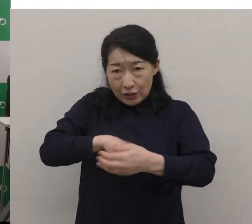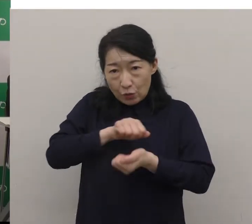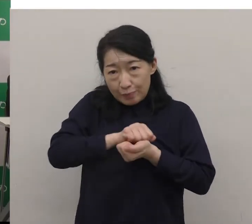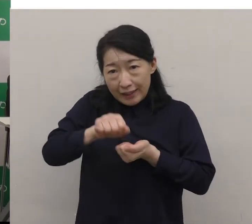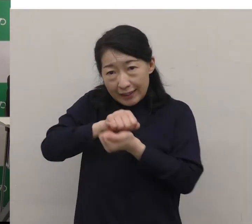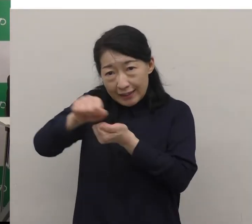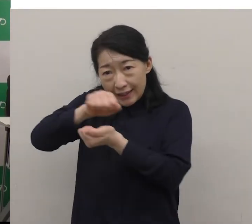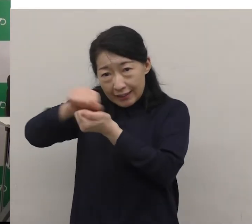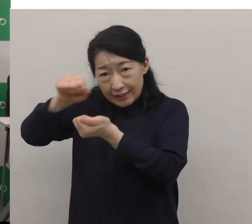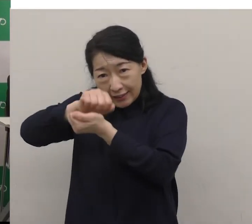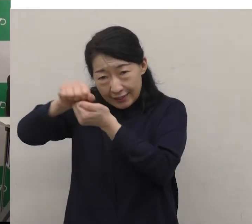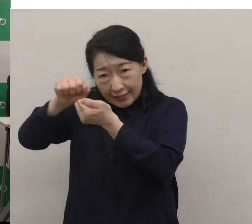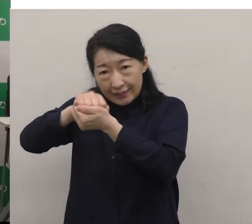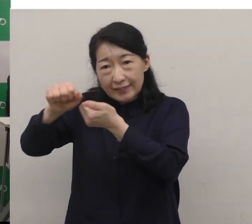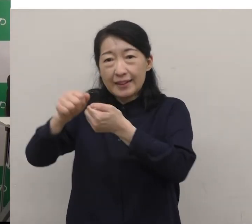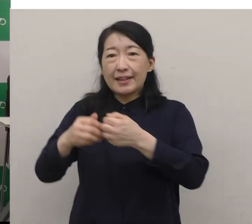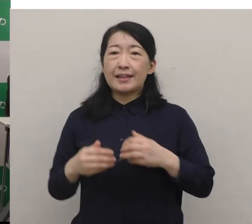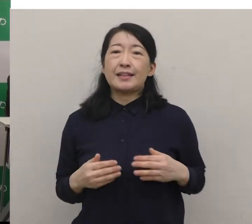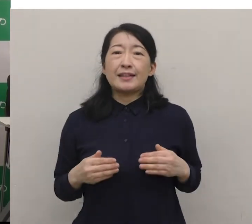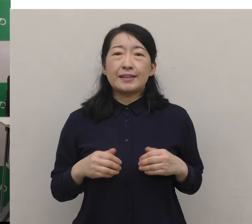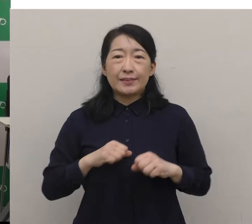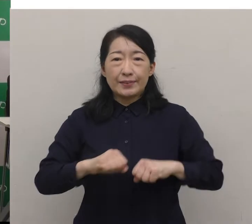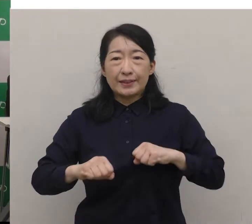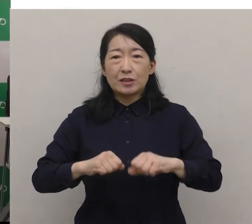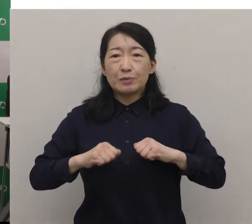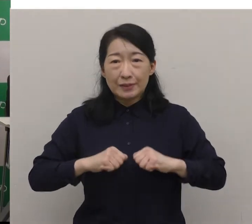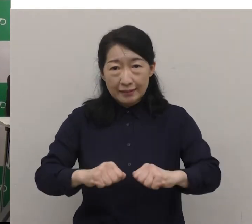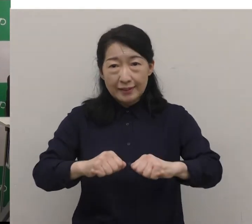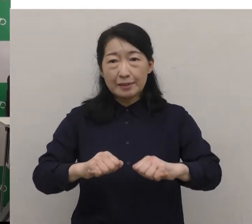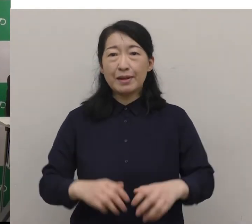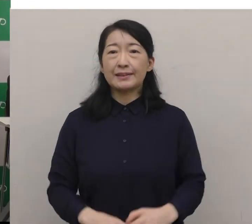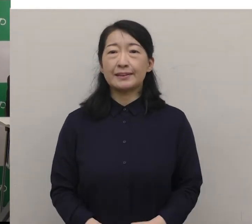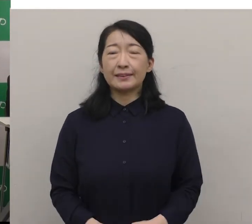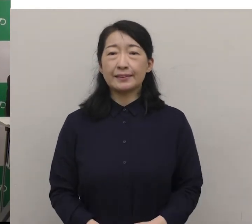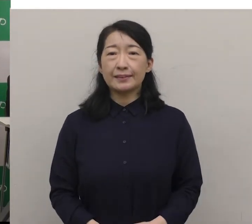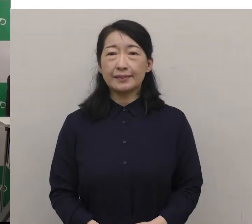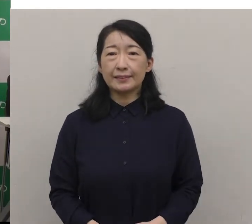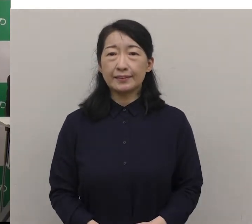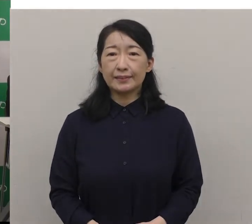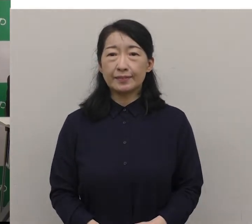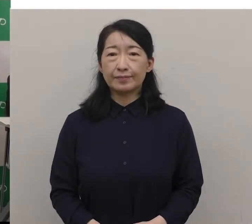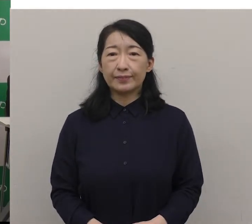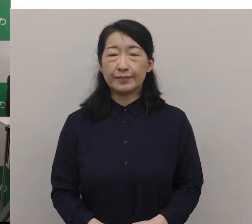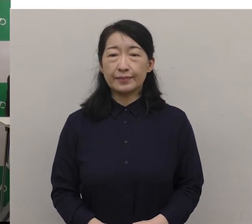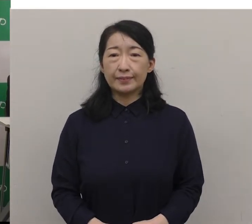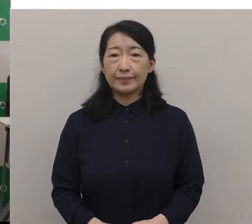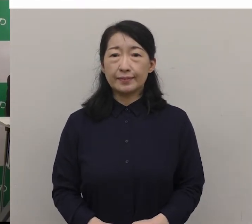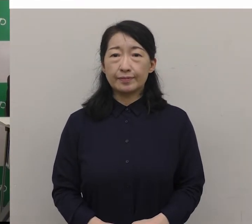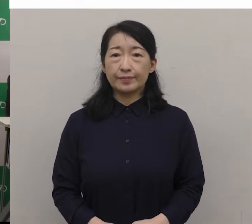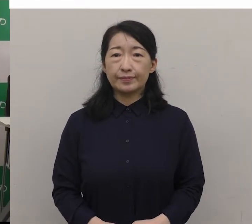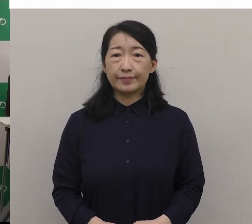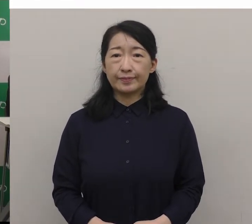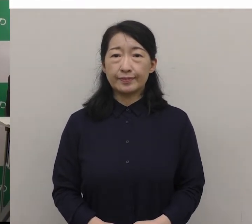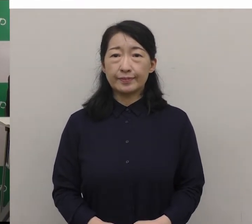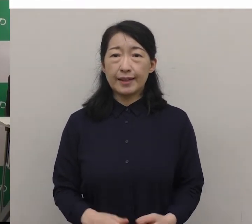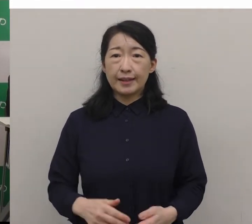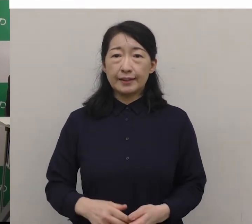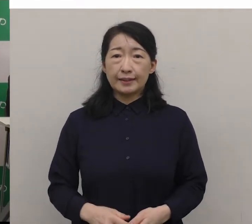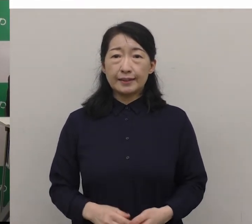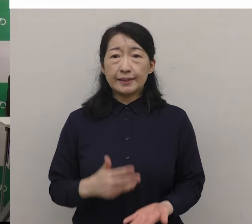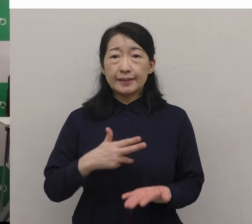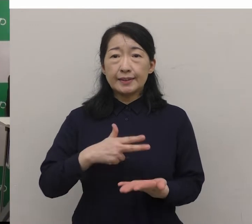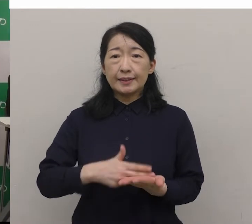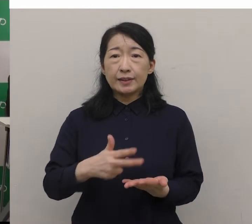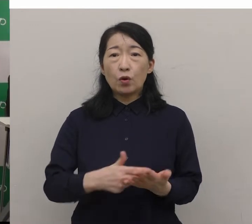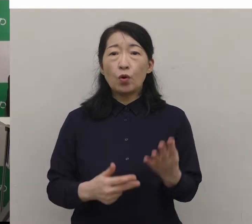行い商品化に向けた取り組みを進めてまいります。はい、続きまして、4件目